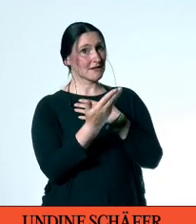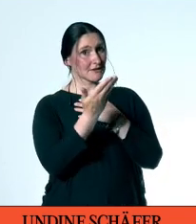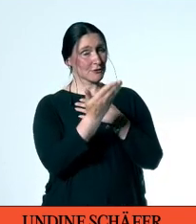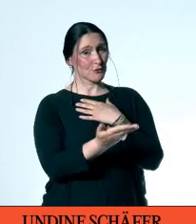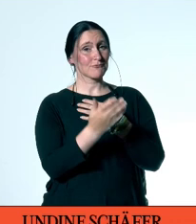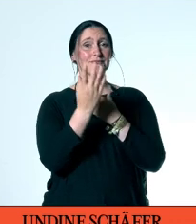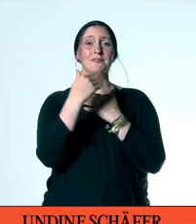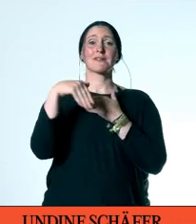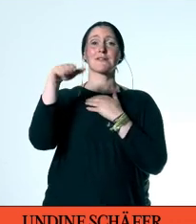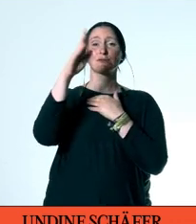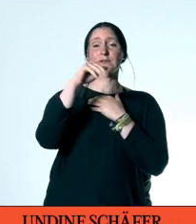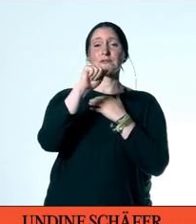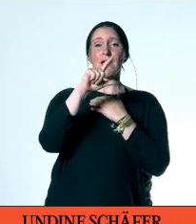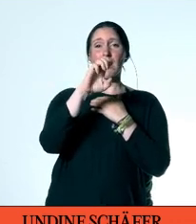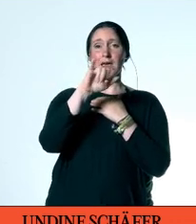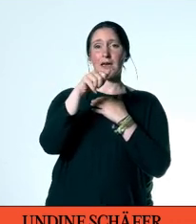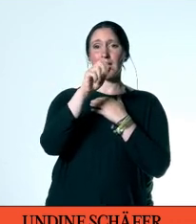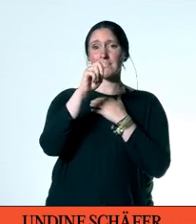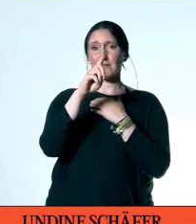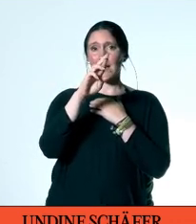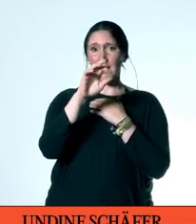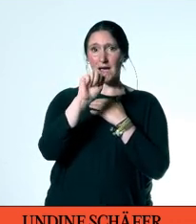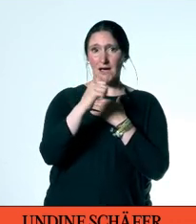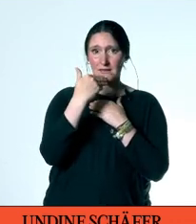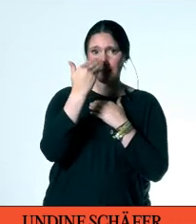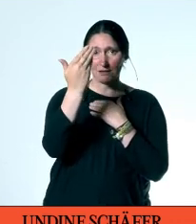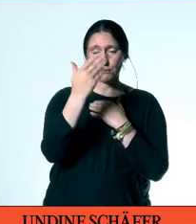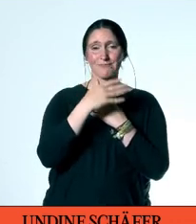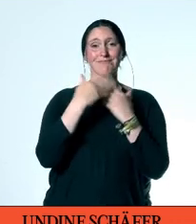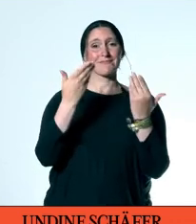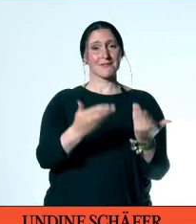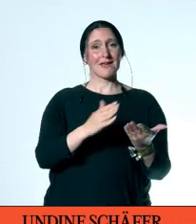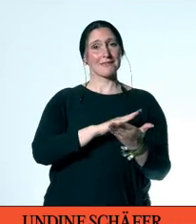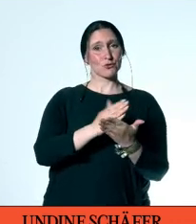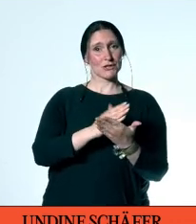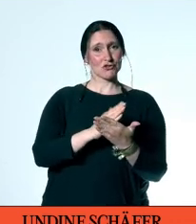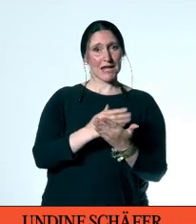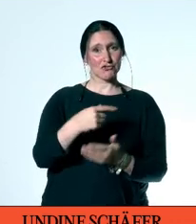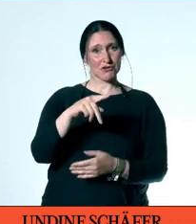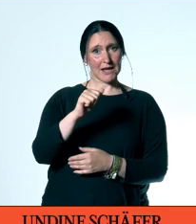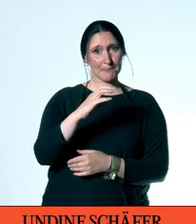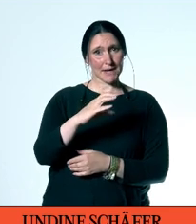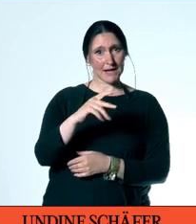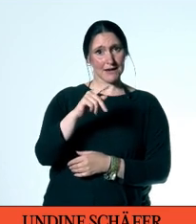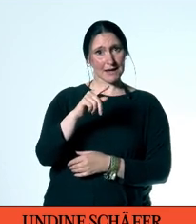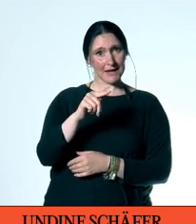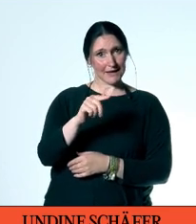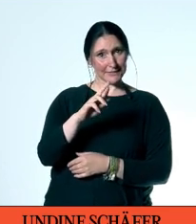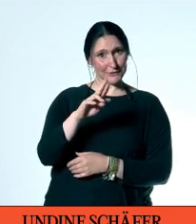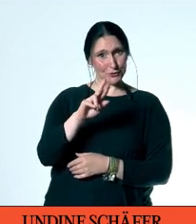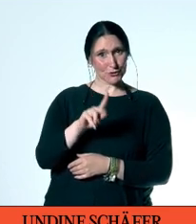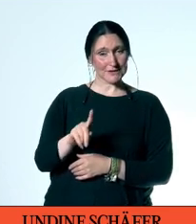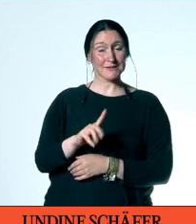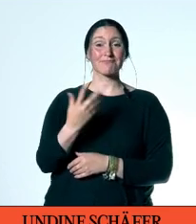Paula und Will. Danke, Tupac. Thank you, Tupac Cruz, for the translation. Thank you to Undine Schaffer. She is the